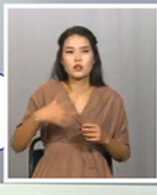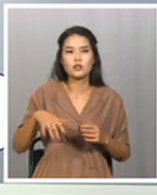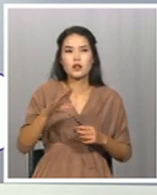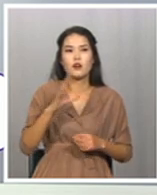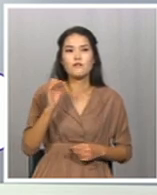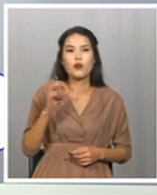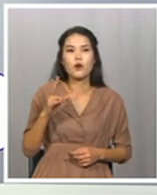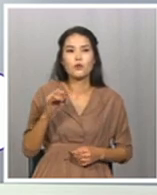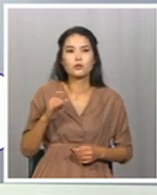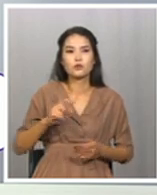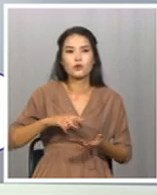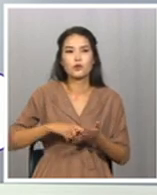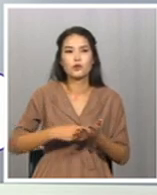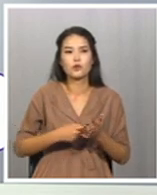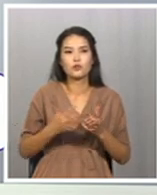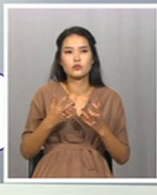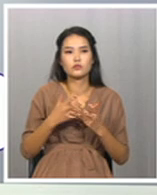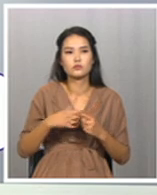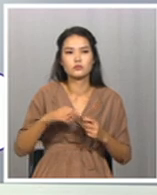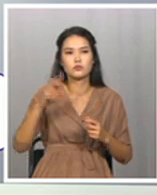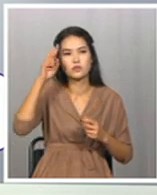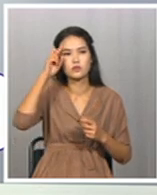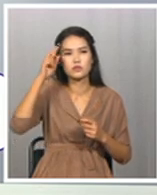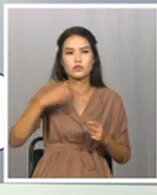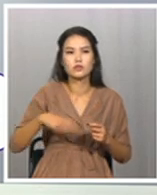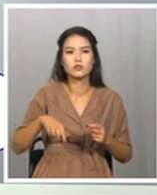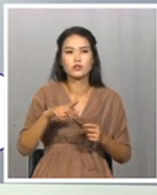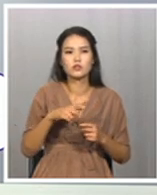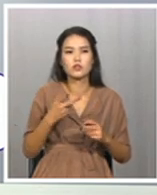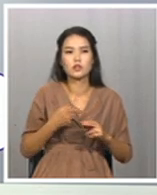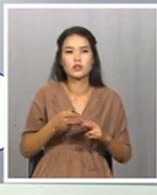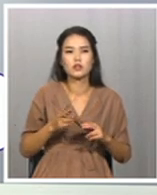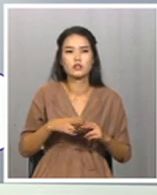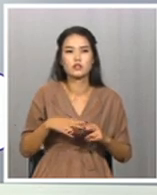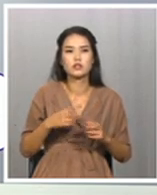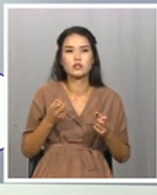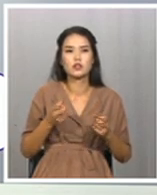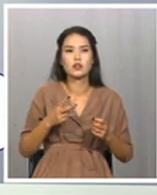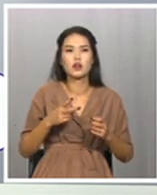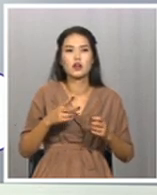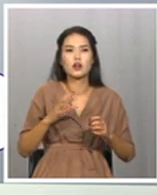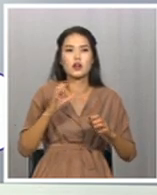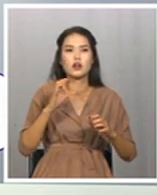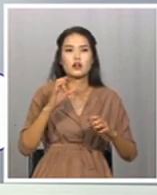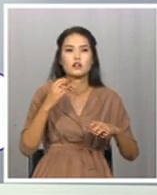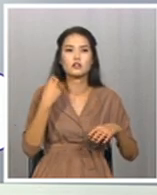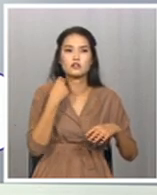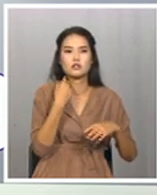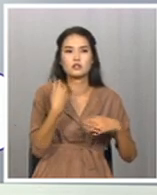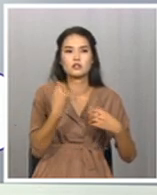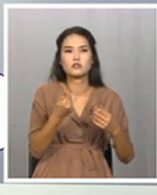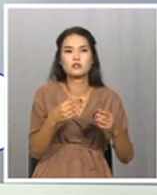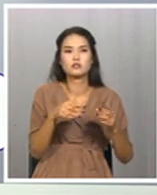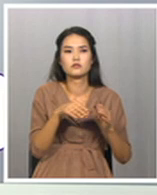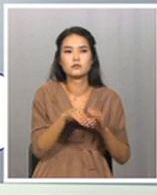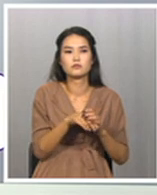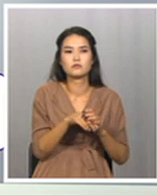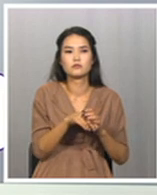мемлекеттер бар әлемде. Бұл қорға мүше емес мемлекеттердің қатарына оңтүстік Судан, Куба және сонымен